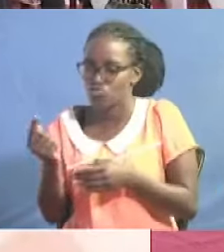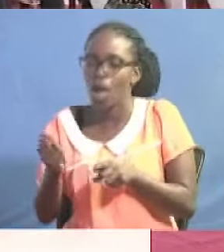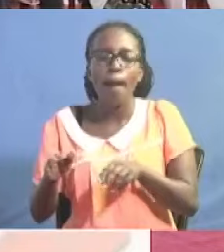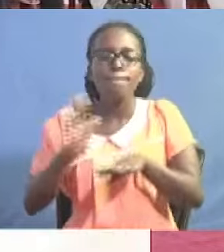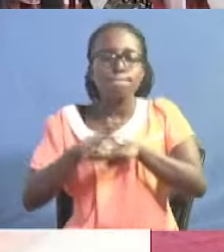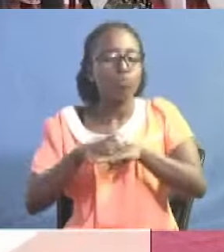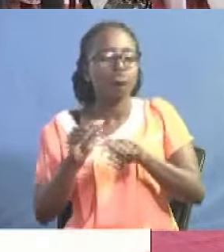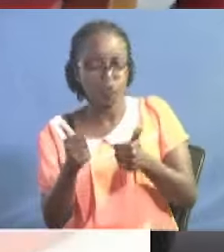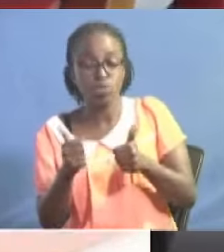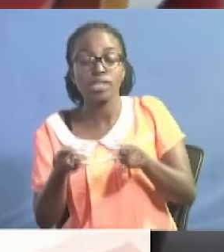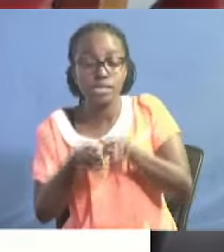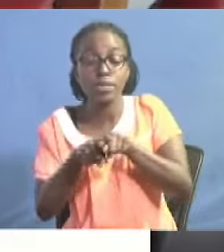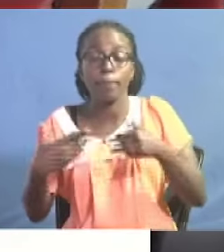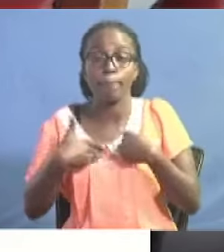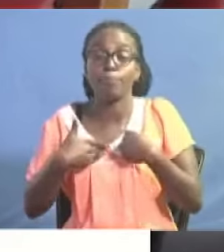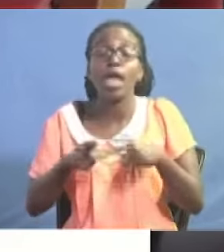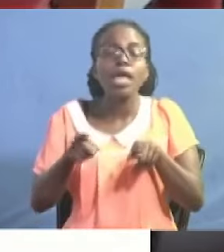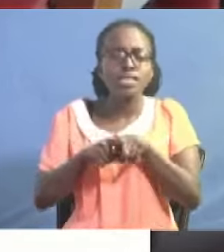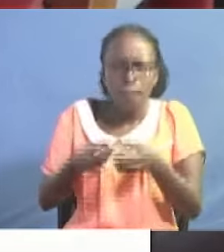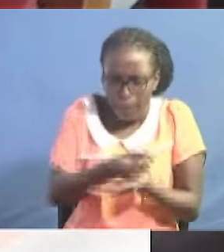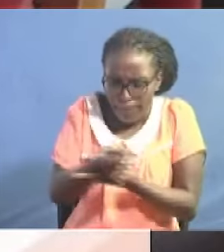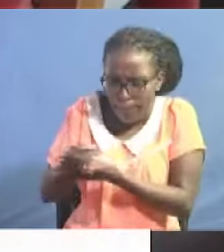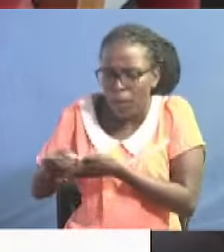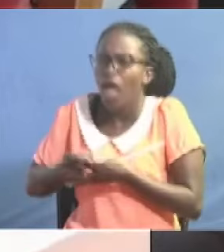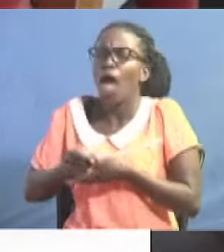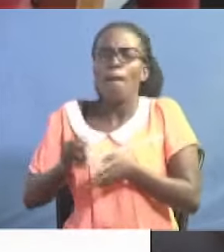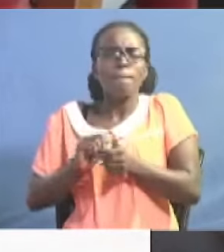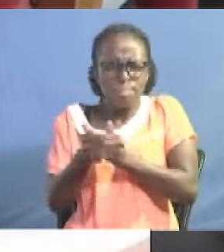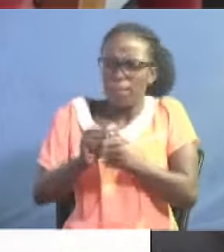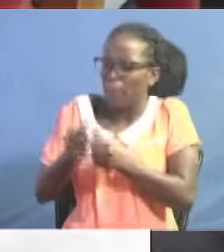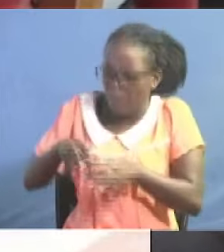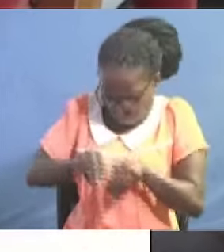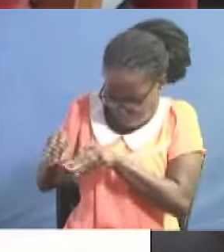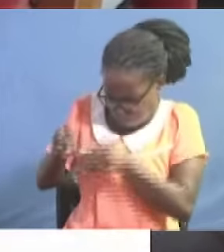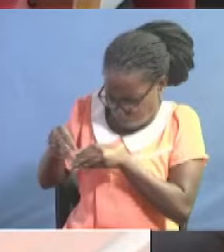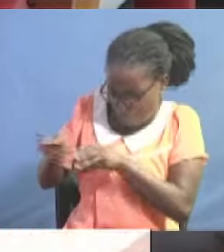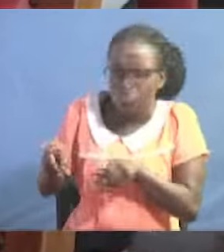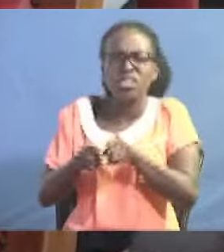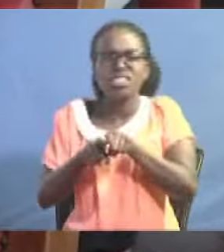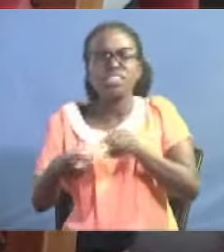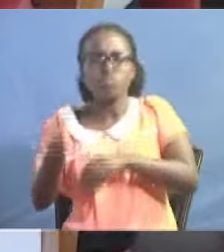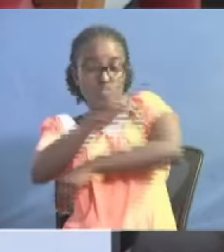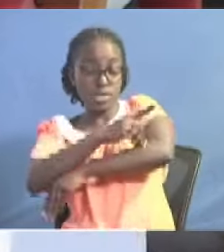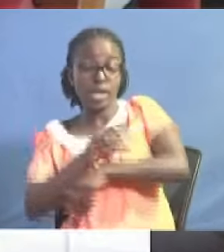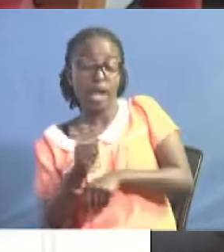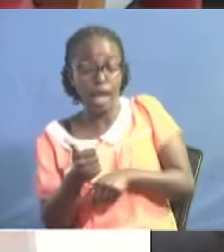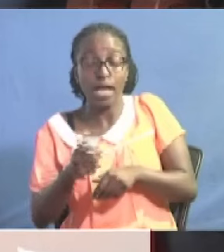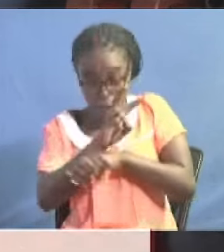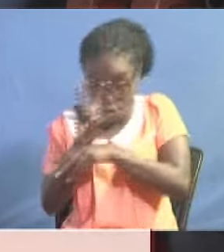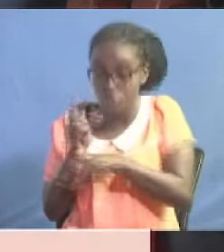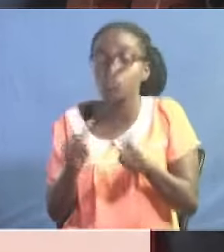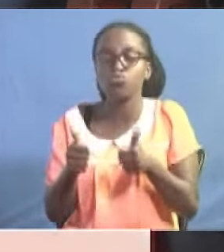za kuendelea kutetea mswada wa fedha aliyotupilia mbali siku kadhaa zilizopita ukionekana. Rais akikataa